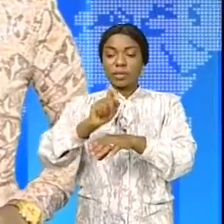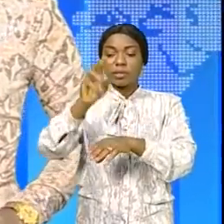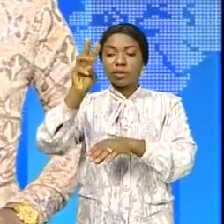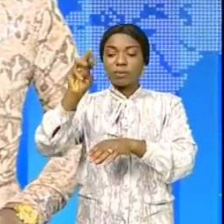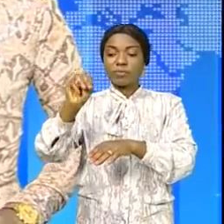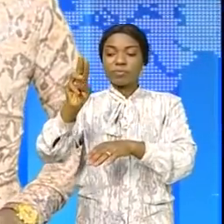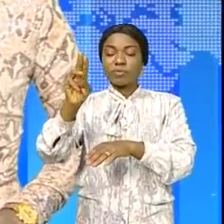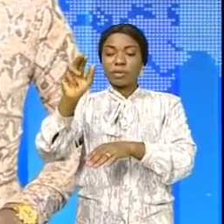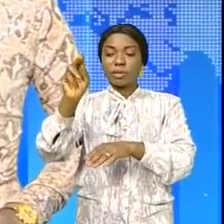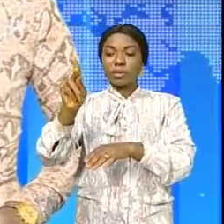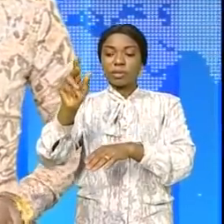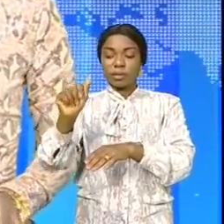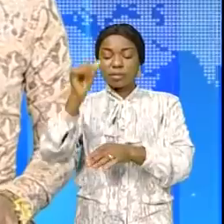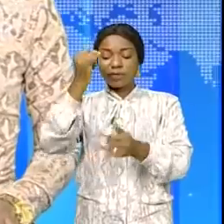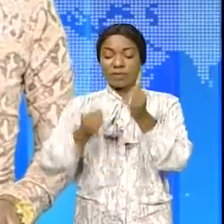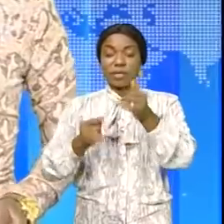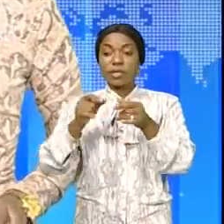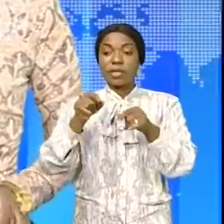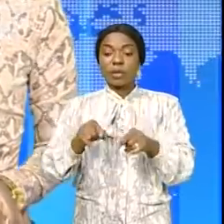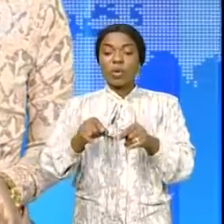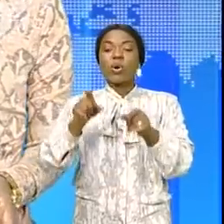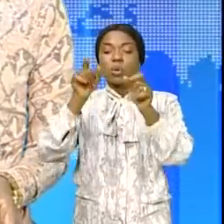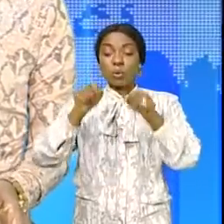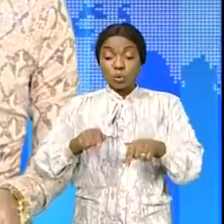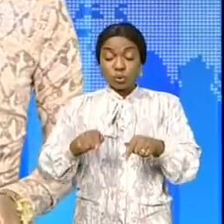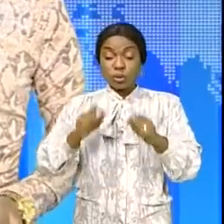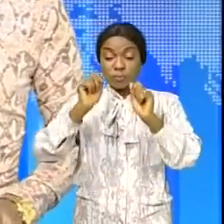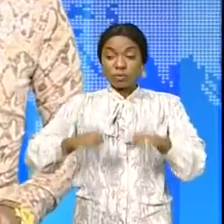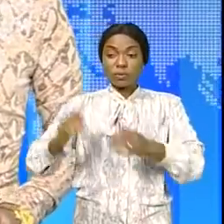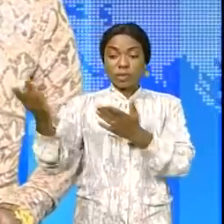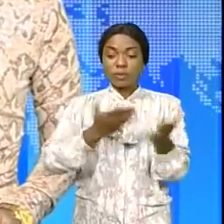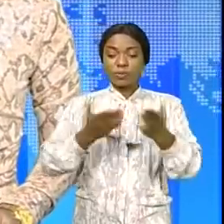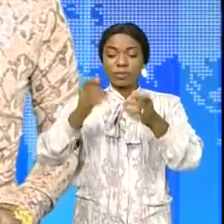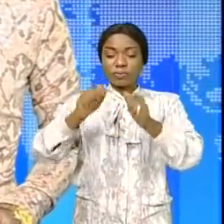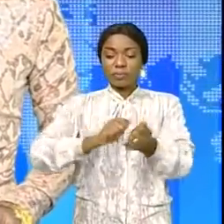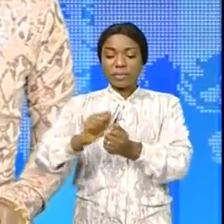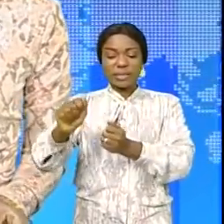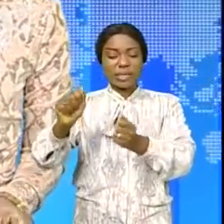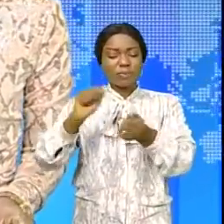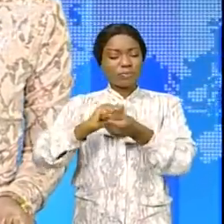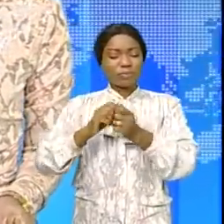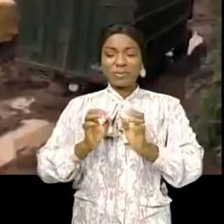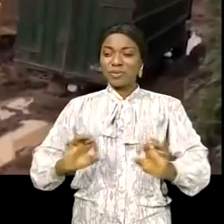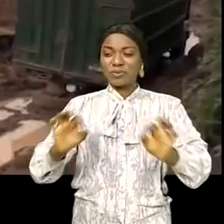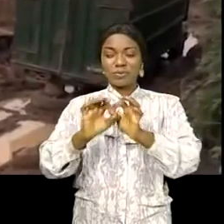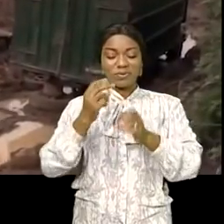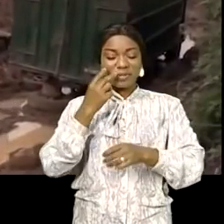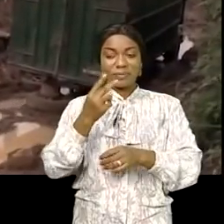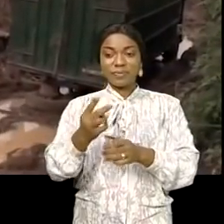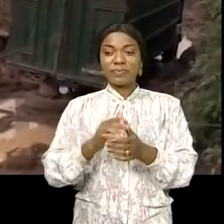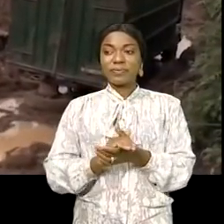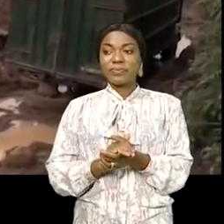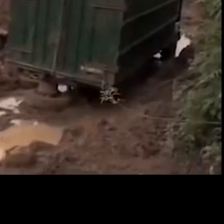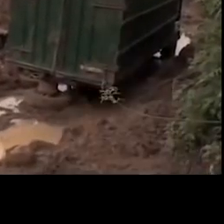par les gouverneurs ont pris fin. Les conducteurs de véhicules et les commerçants peuvent circuler sans crainte. Et